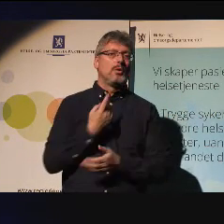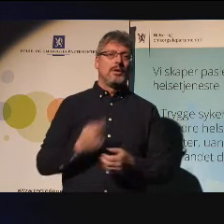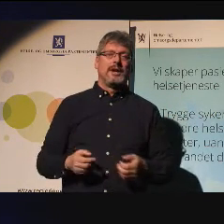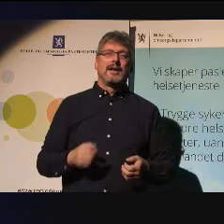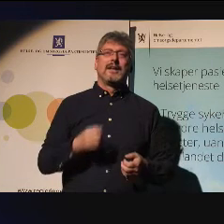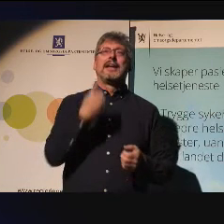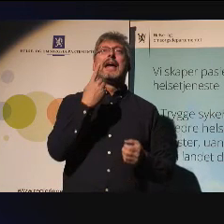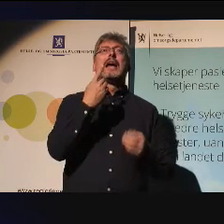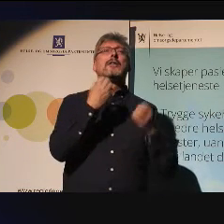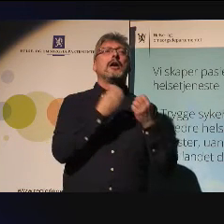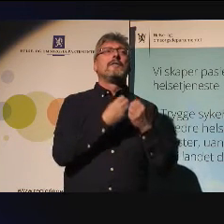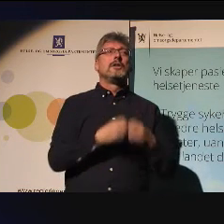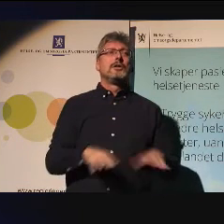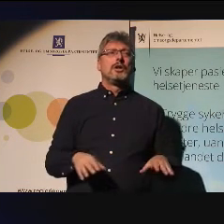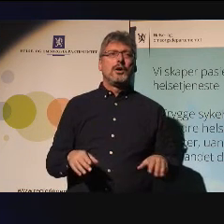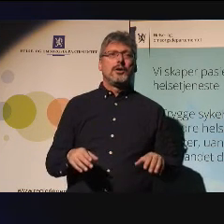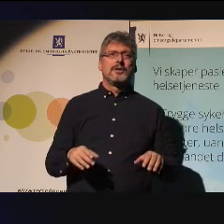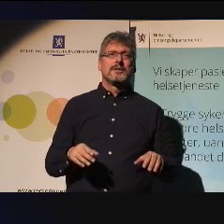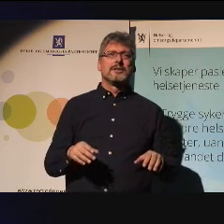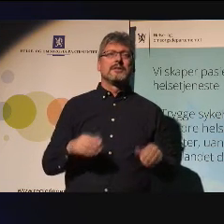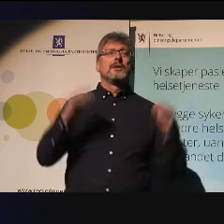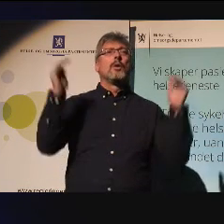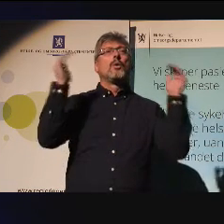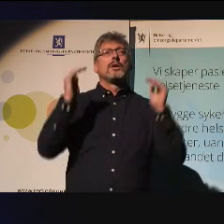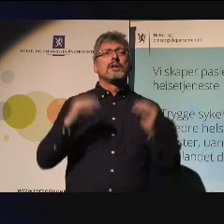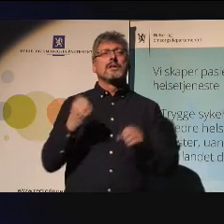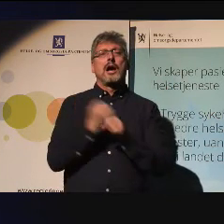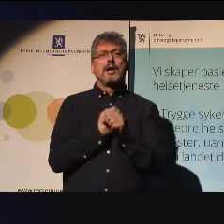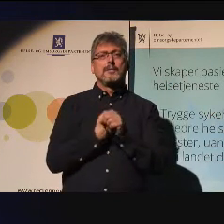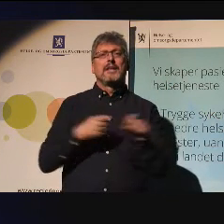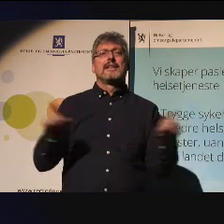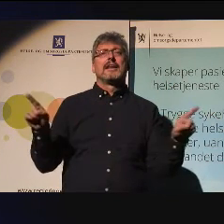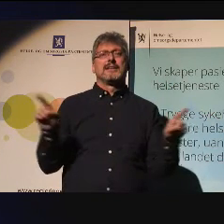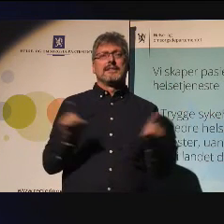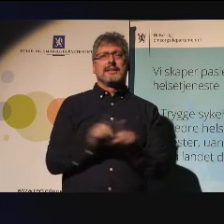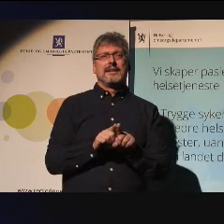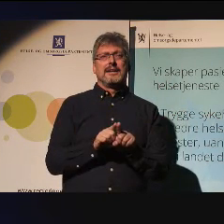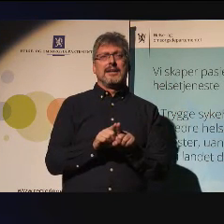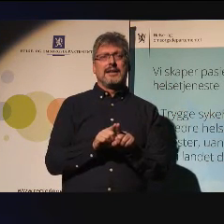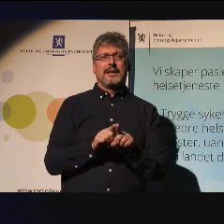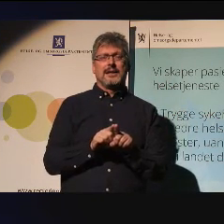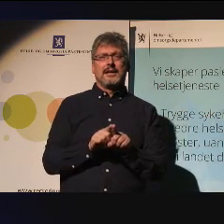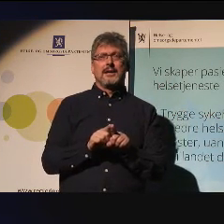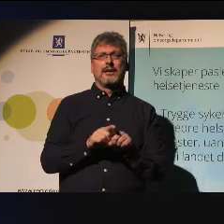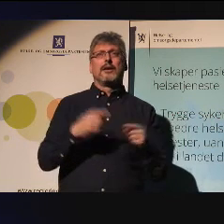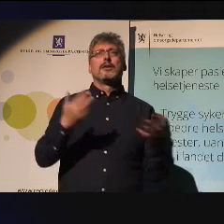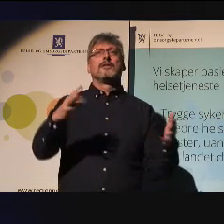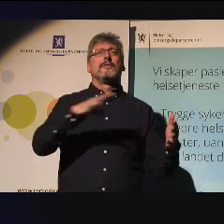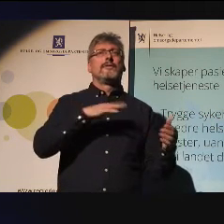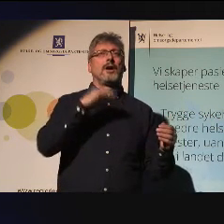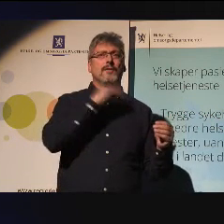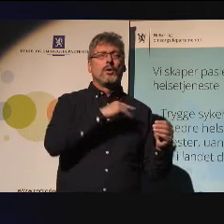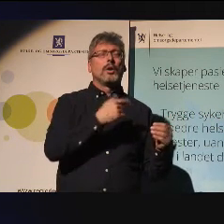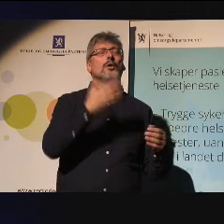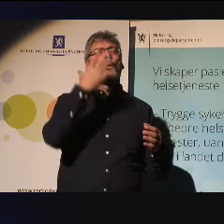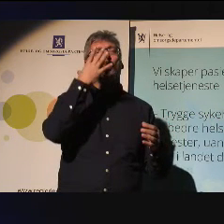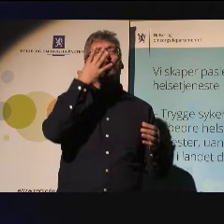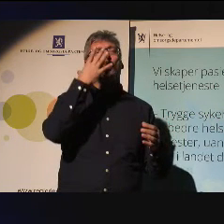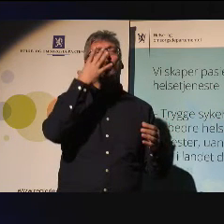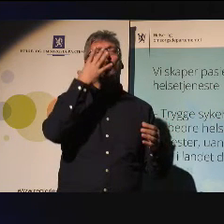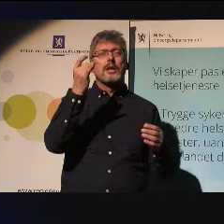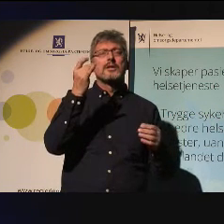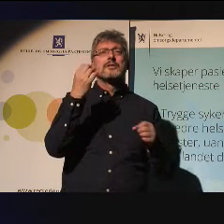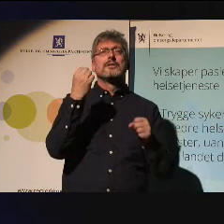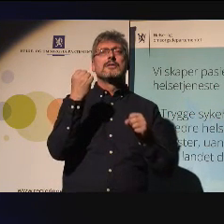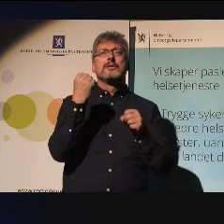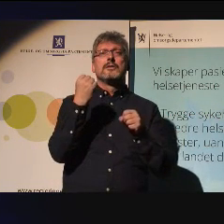av løsningene er å organisere arbeidet sånn at vi lar fagfolkene og kompetansen jobbe